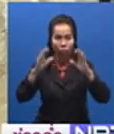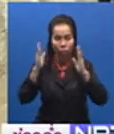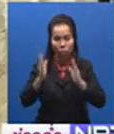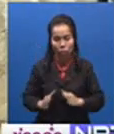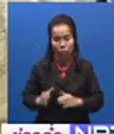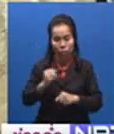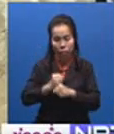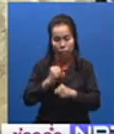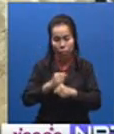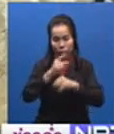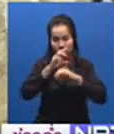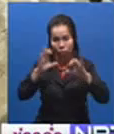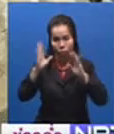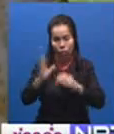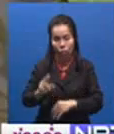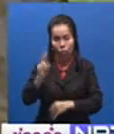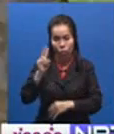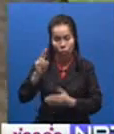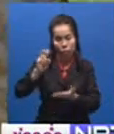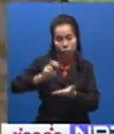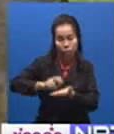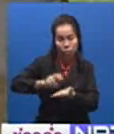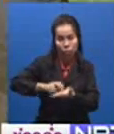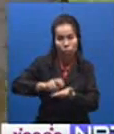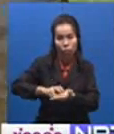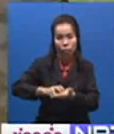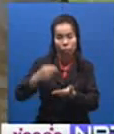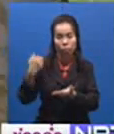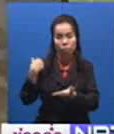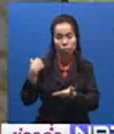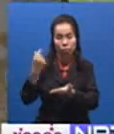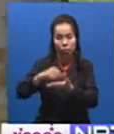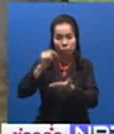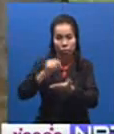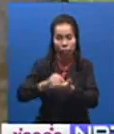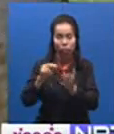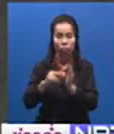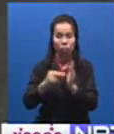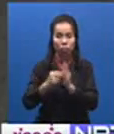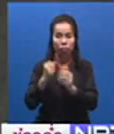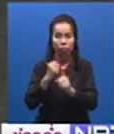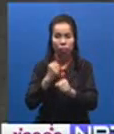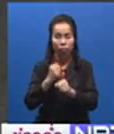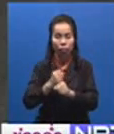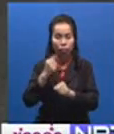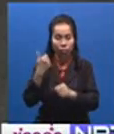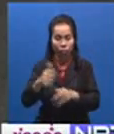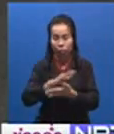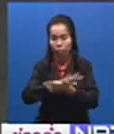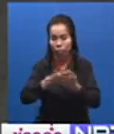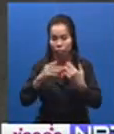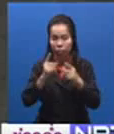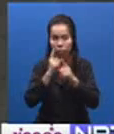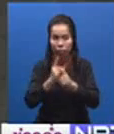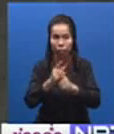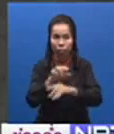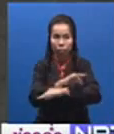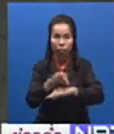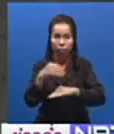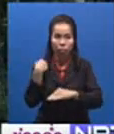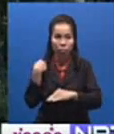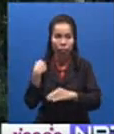ว่าโครงการนี้เสร็จเรียบร้อยเป็นไปตามแบบและเร่งรัดให้องค์การบริหารส่วนตำบลธารคีรีชำระเงินให้แก่ผู้รับ